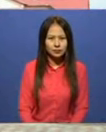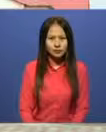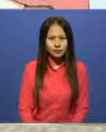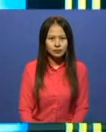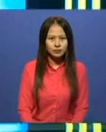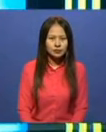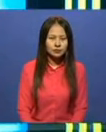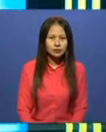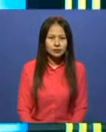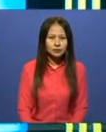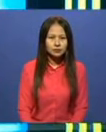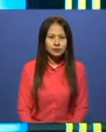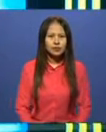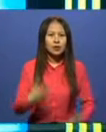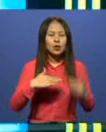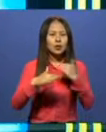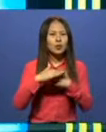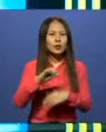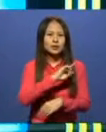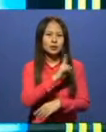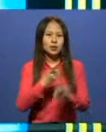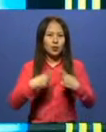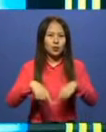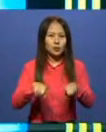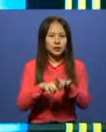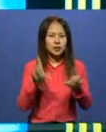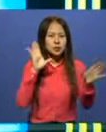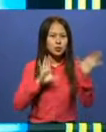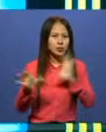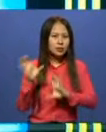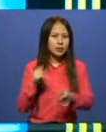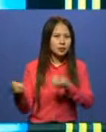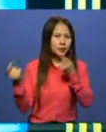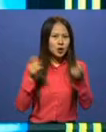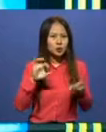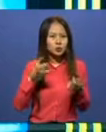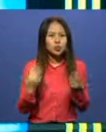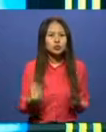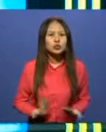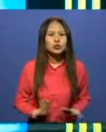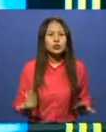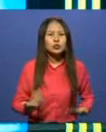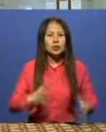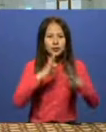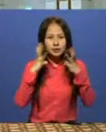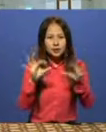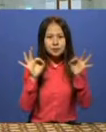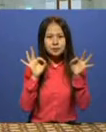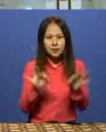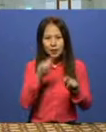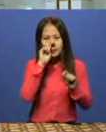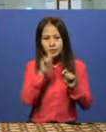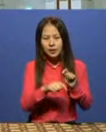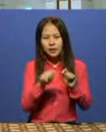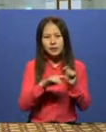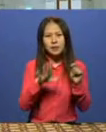ауданынан. Бізге қуатты қоғамдық институттар керек, яғни әлеуметтік ортадағы ашымдық құндылықтарды терең зерттеу арқылы мемлекеттің